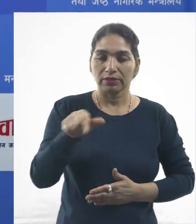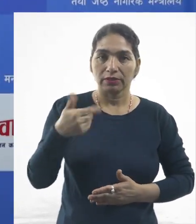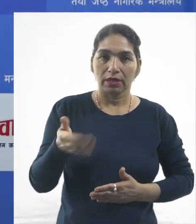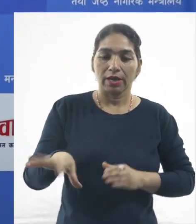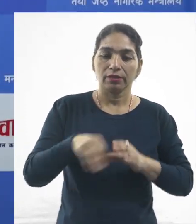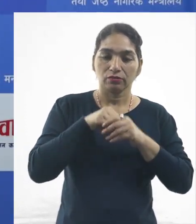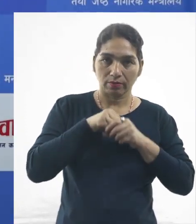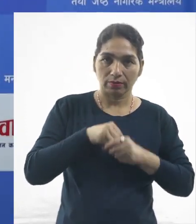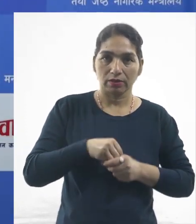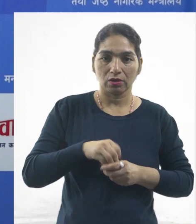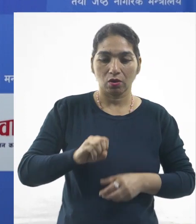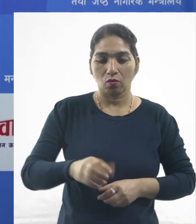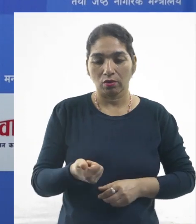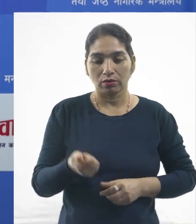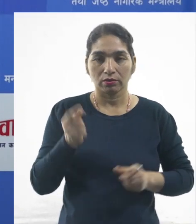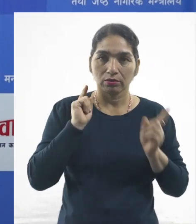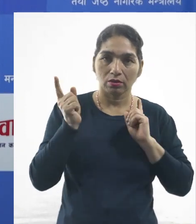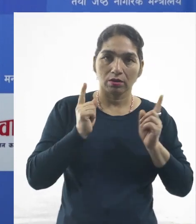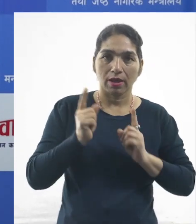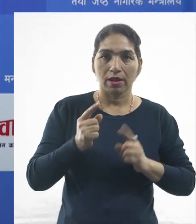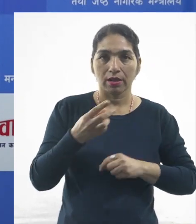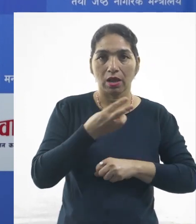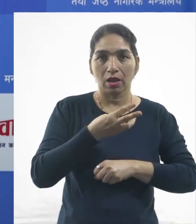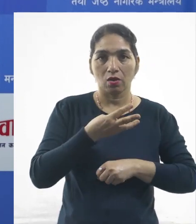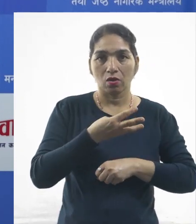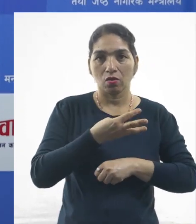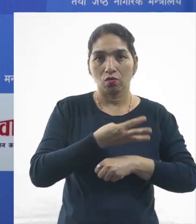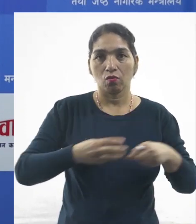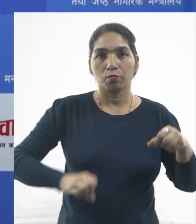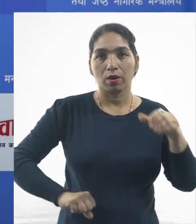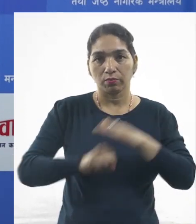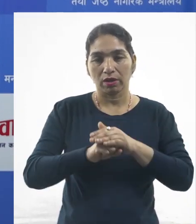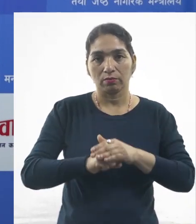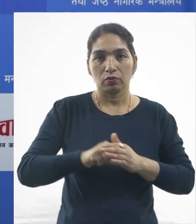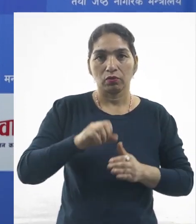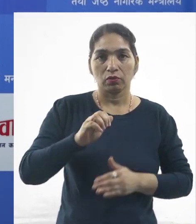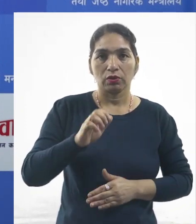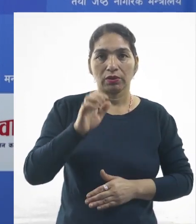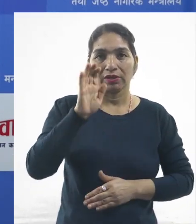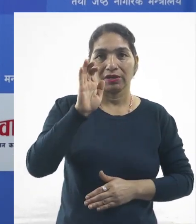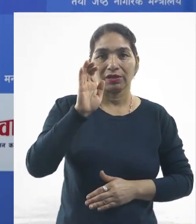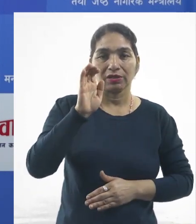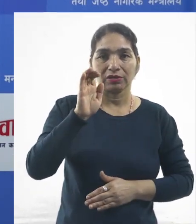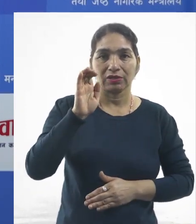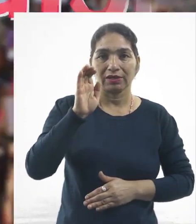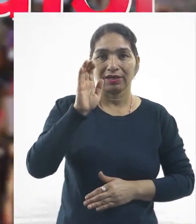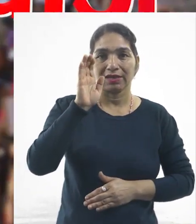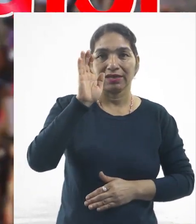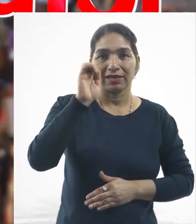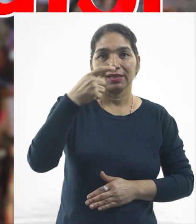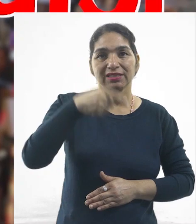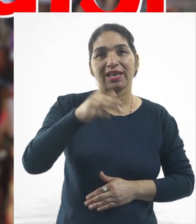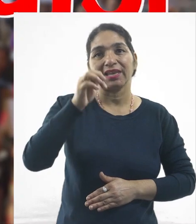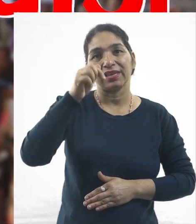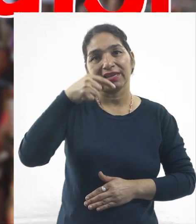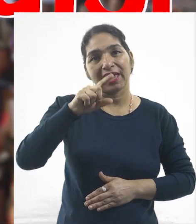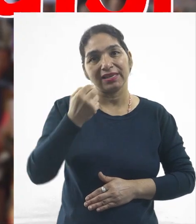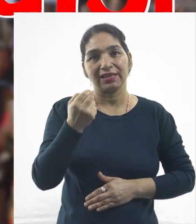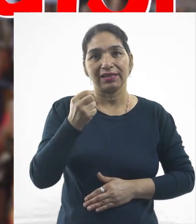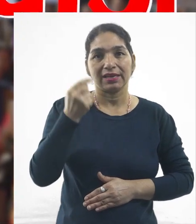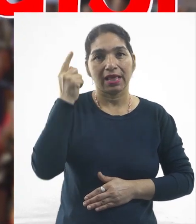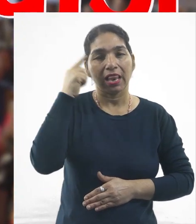समेटेर गोकर्णेश्वर नगरपालिकाका उपप्रमुख सानानी लामासँगको विशेष कुराकानी प्रस्तुत गर्दैछौँ